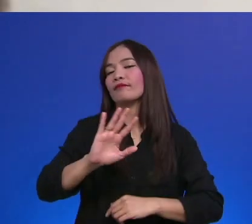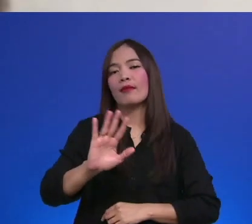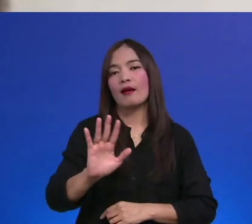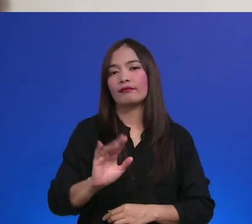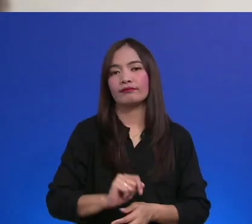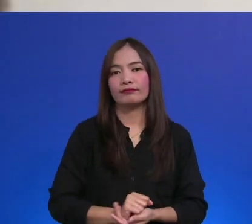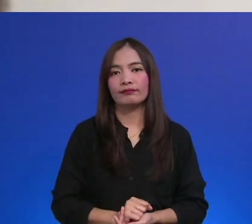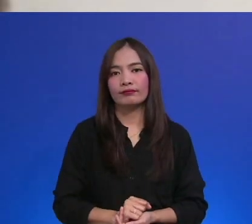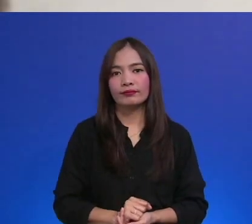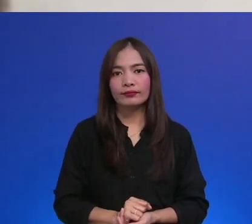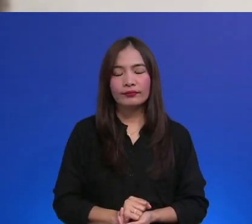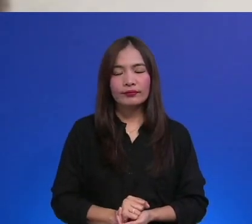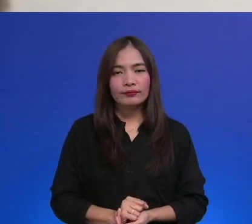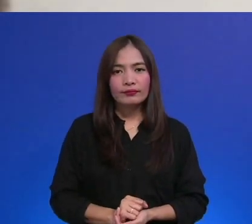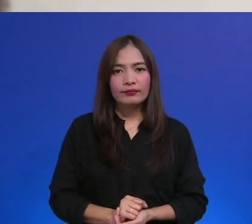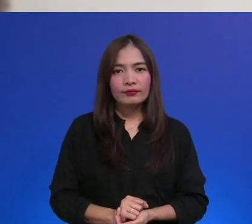meninggalkan kita